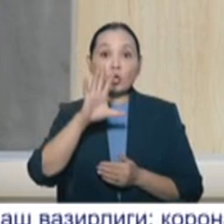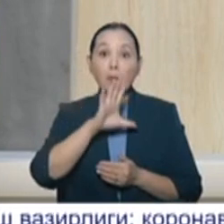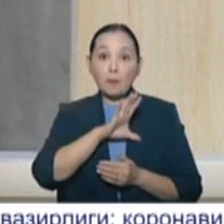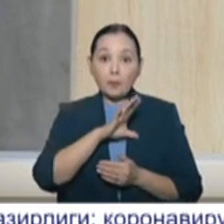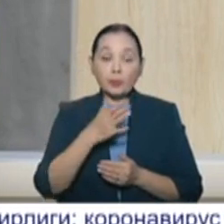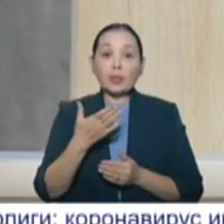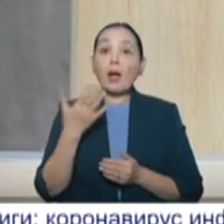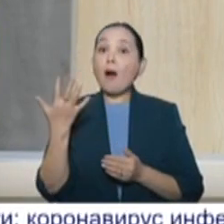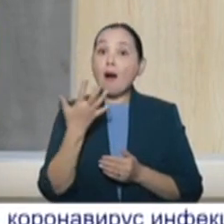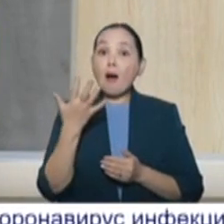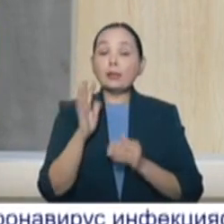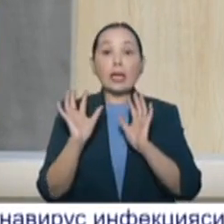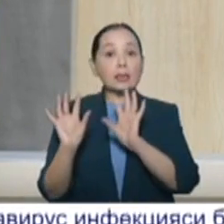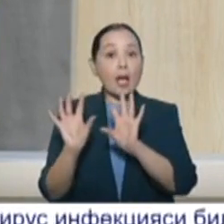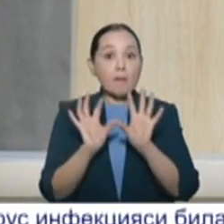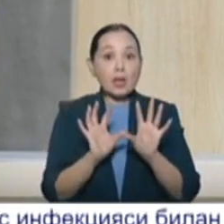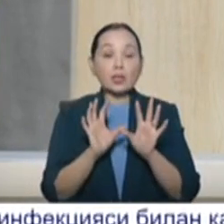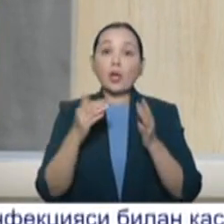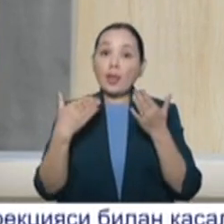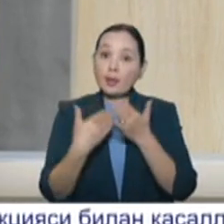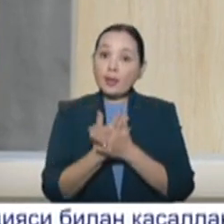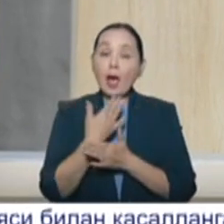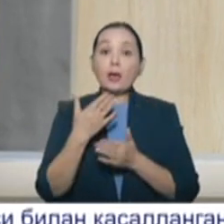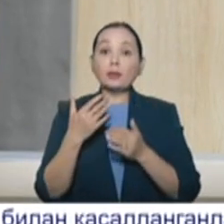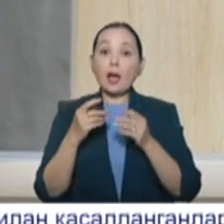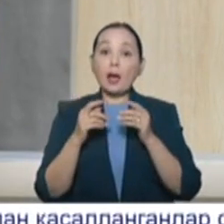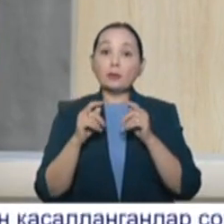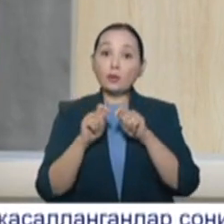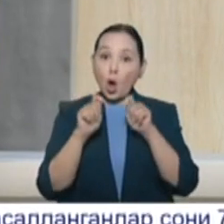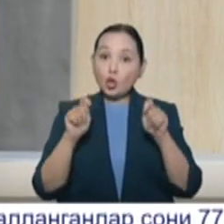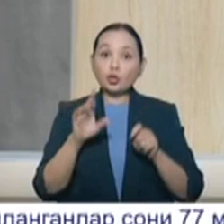30%ini qanday ta'minlashdi? Yana yo'l ochib berdilar bizlarga.